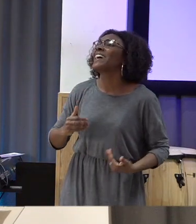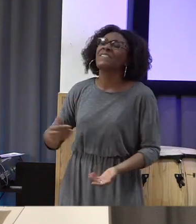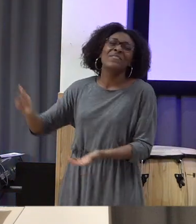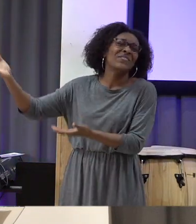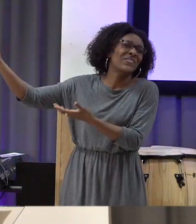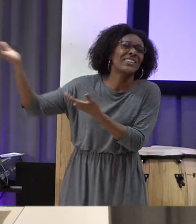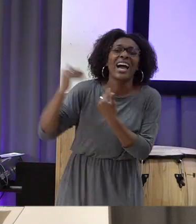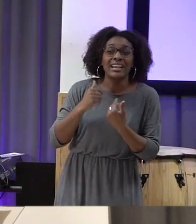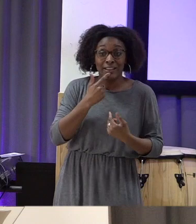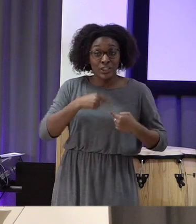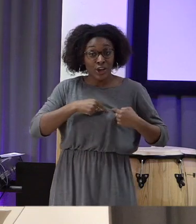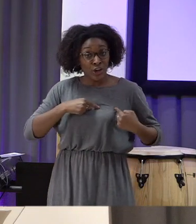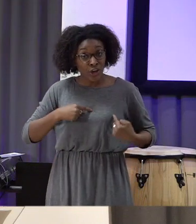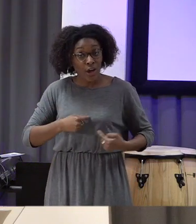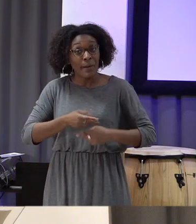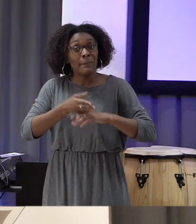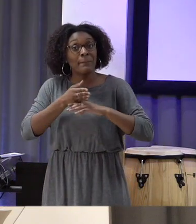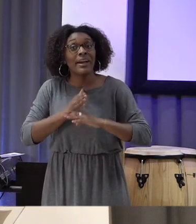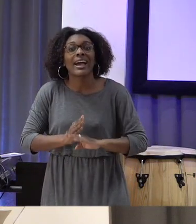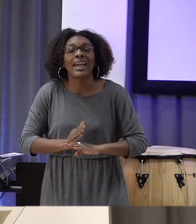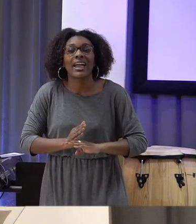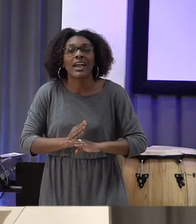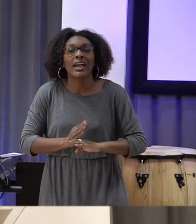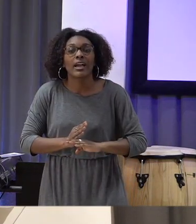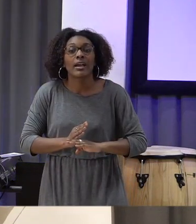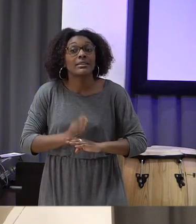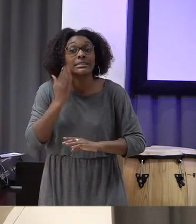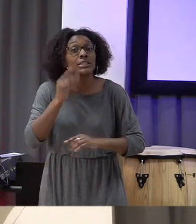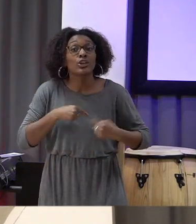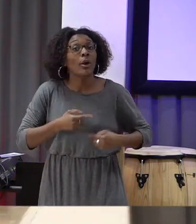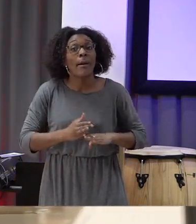C'est le cœur qui est prêt, qui peut dire, Seigneur, viens.